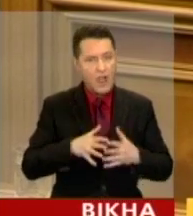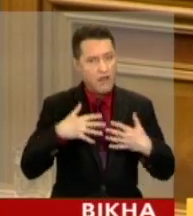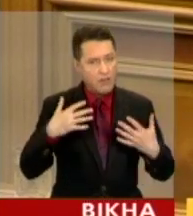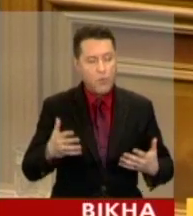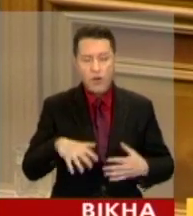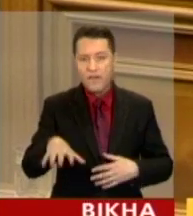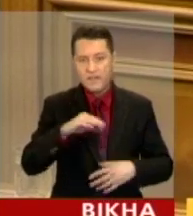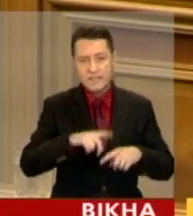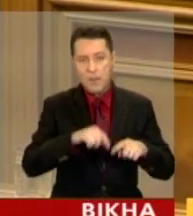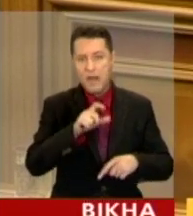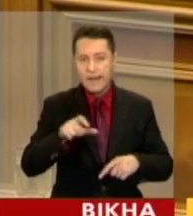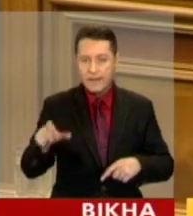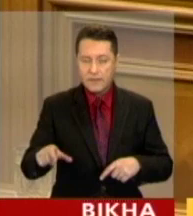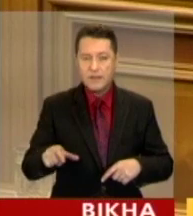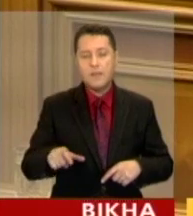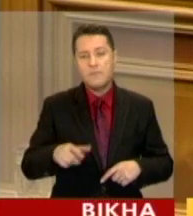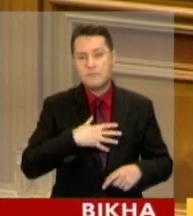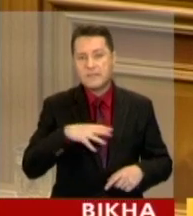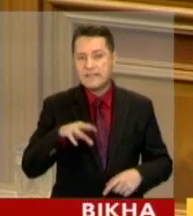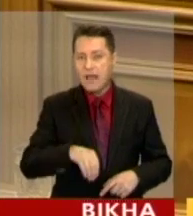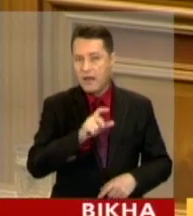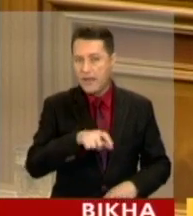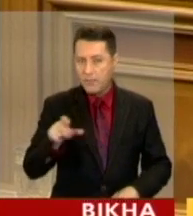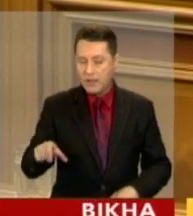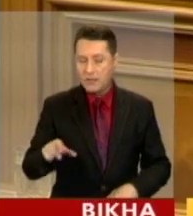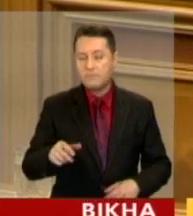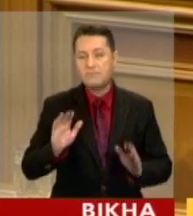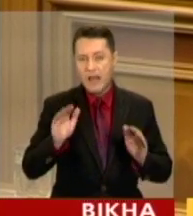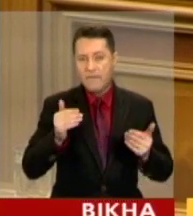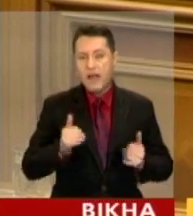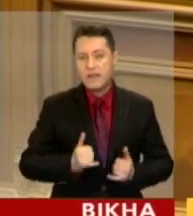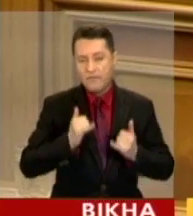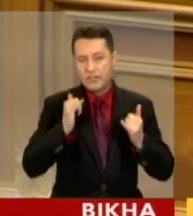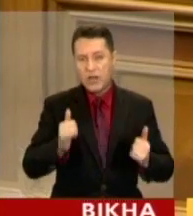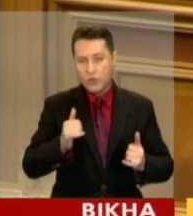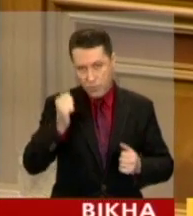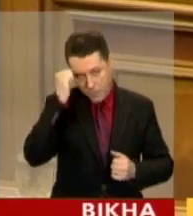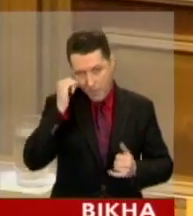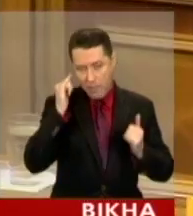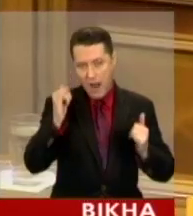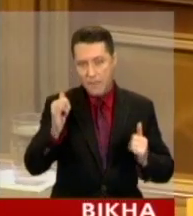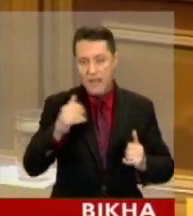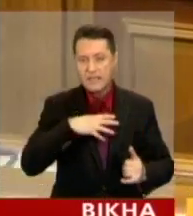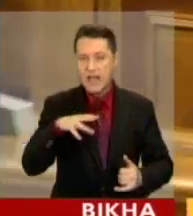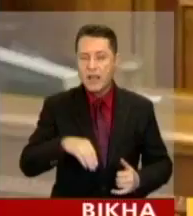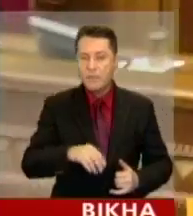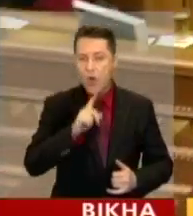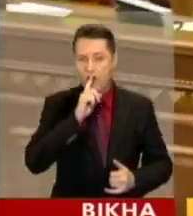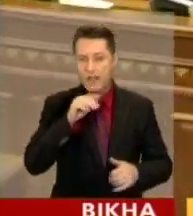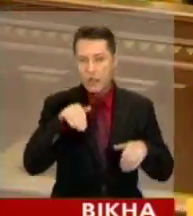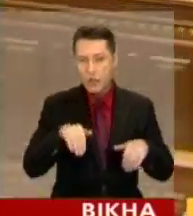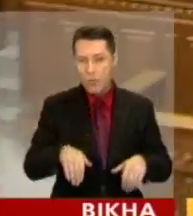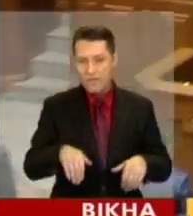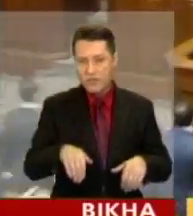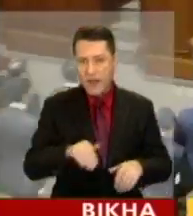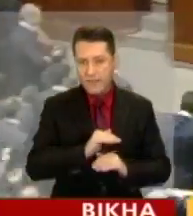рідним і близьким загиблих. Давайте вшануємо пам'ять загиблих хвилиною мовчання.